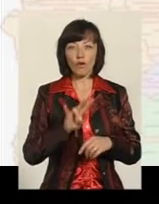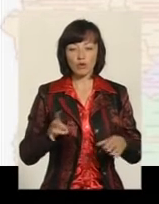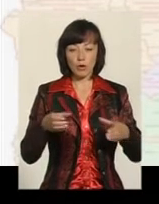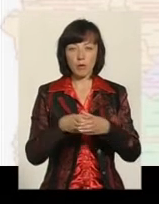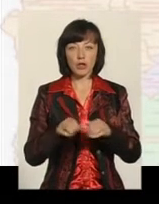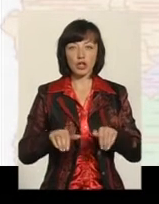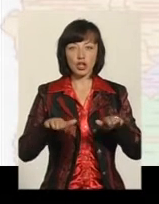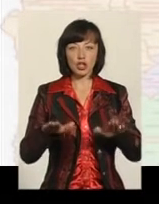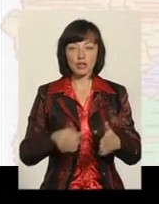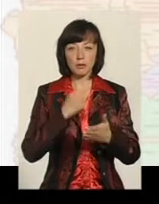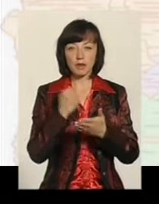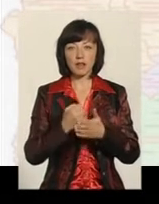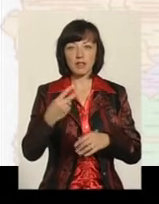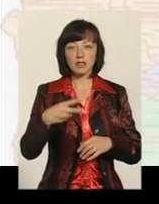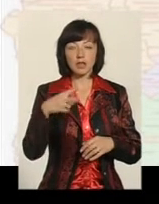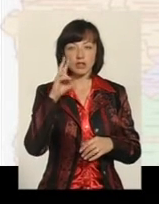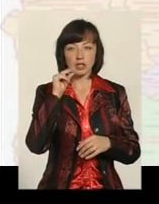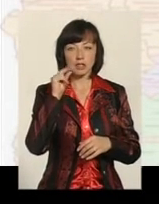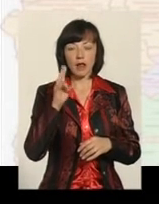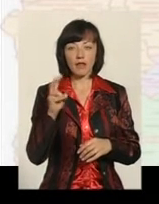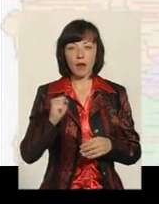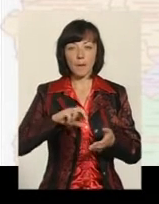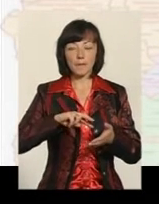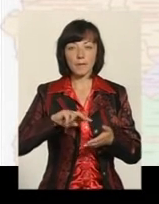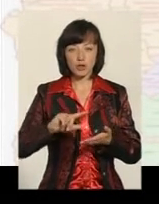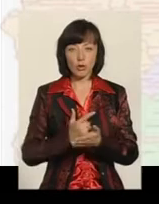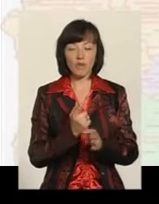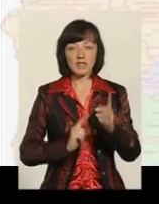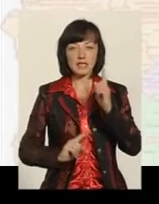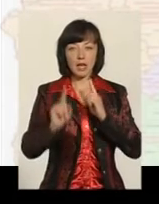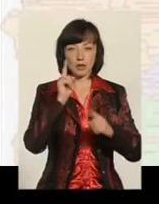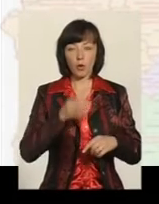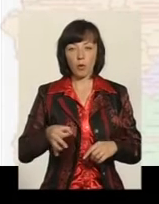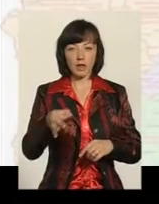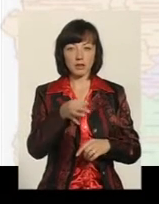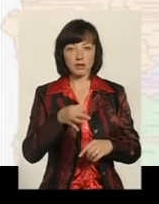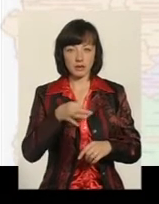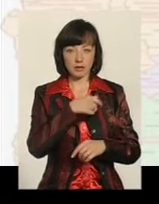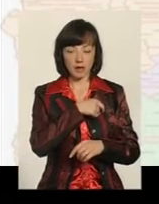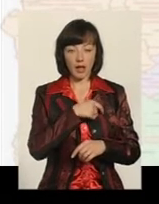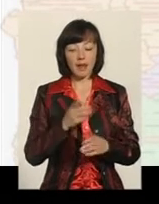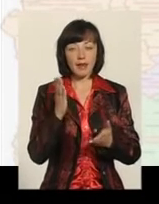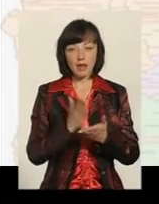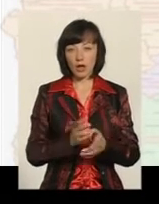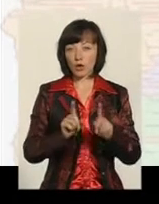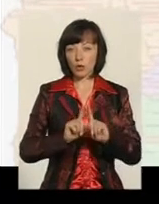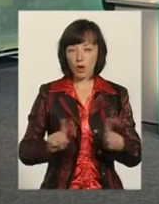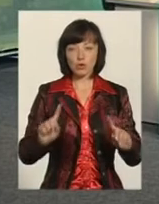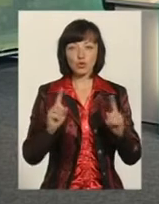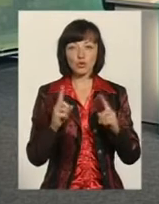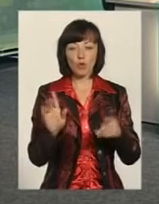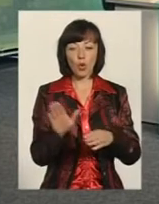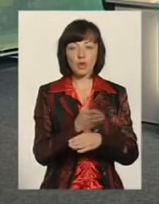було прийнято 20 числа на плановій, на черговій сесії обласної ради. Тут є певний нюанс, і от чому я розділяю